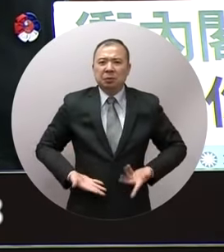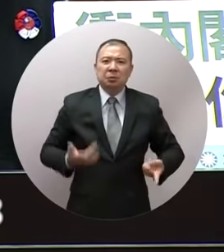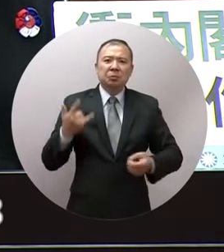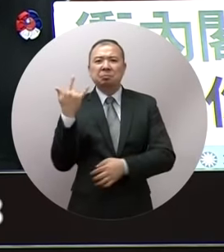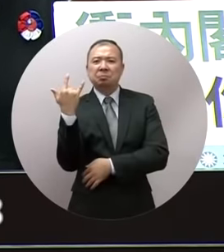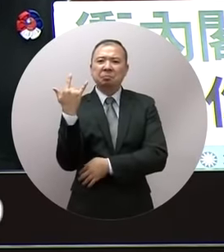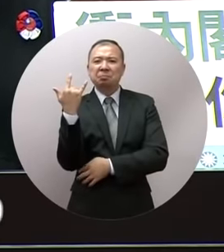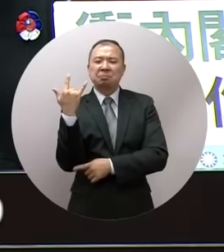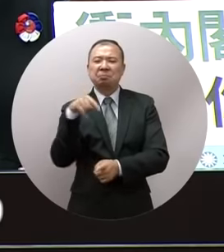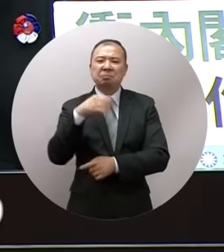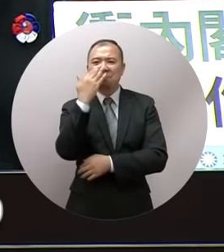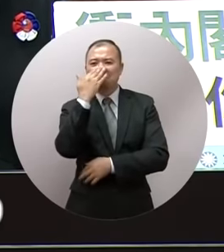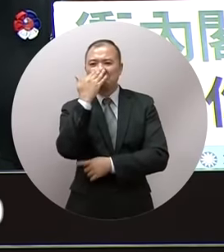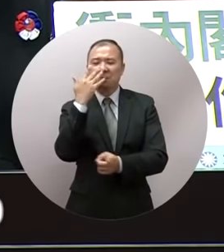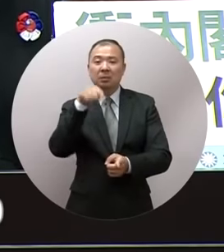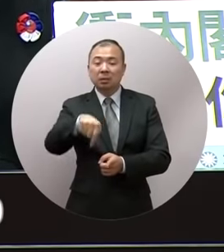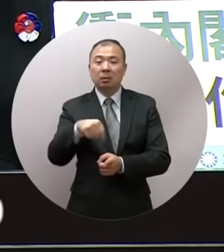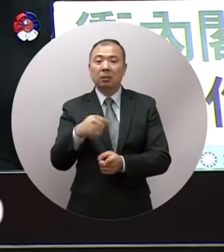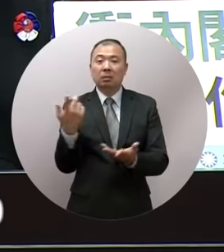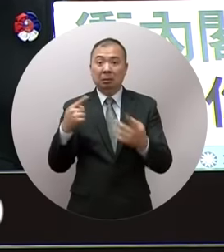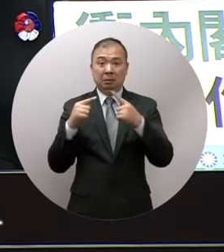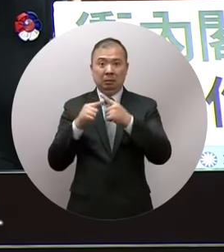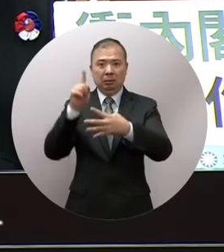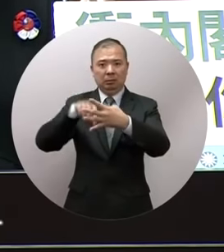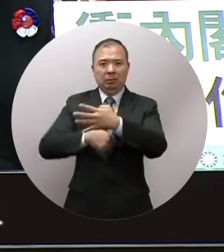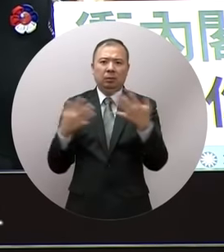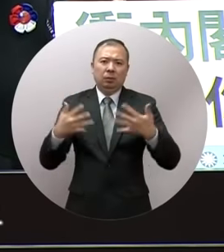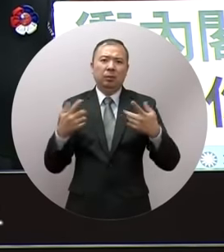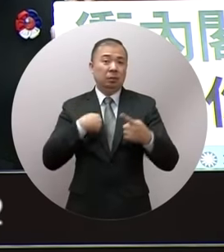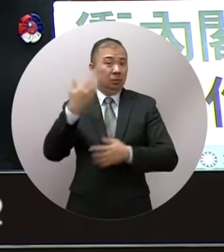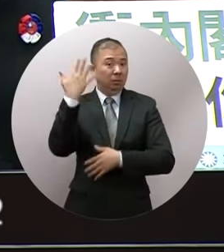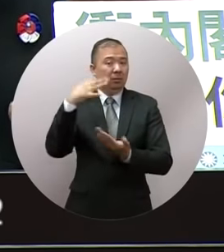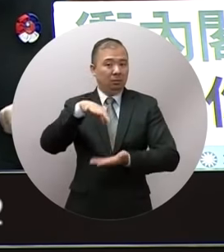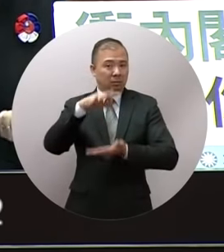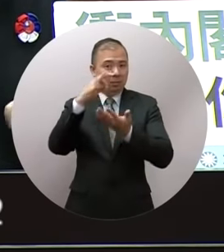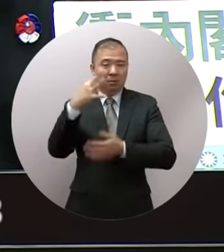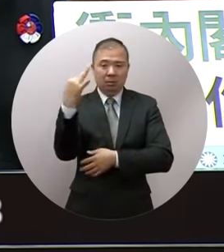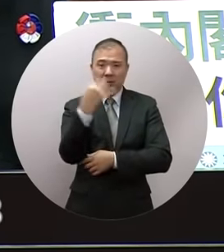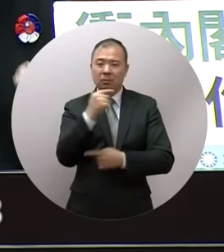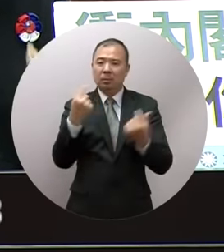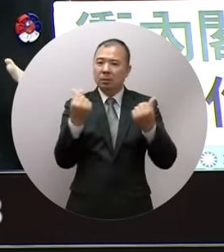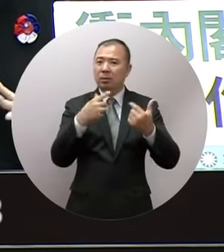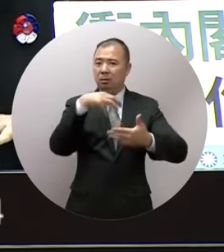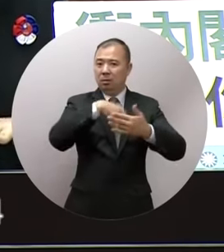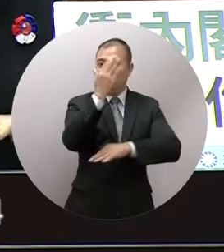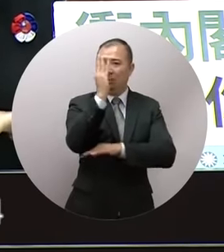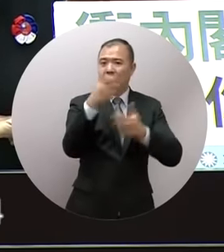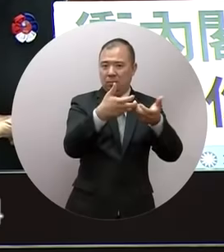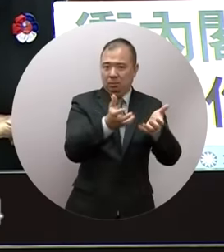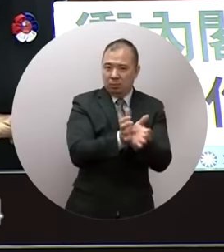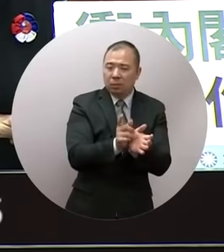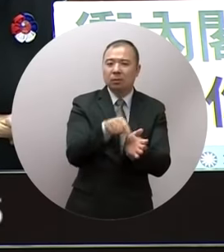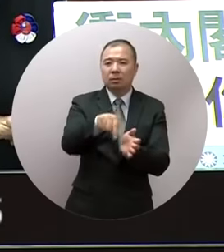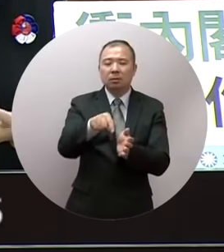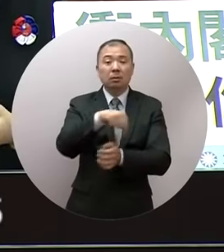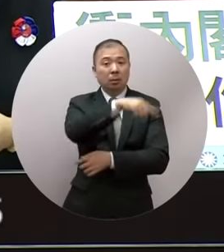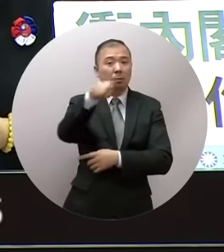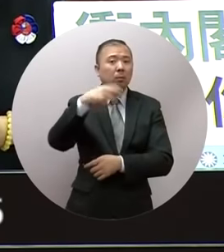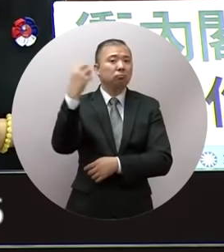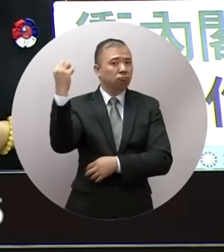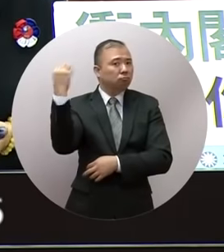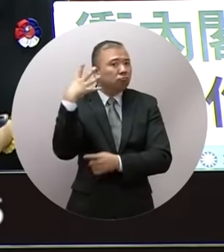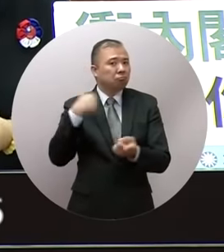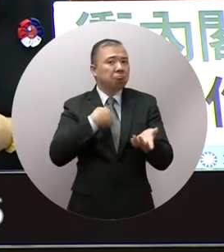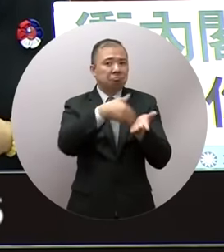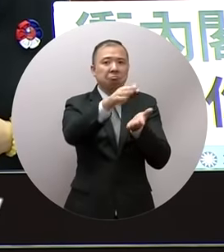车了。所以我觉得我那时候提过几个，其实我们内政部啦，还有很多都同意我的看法，就